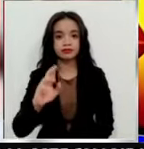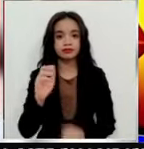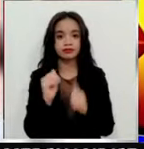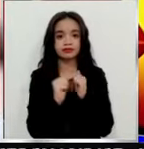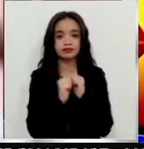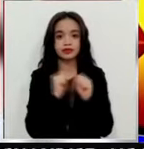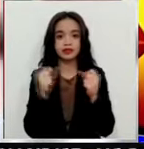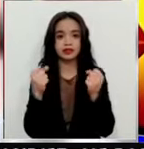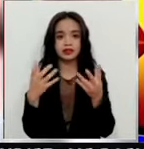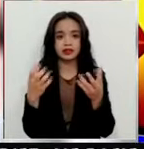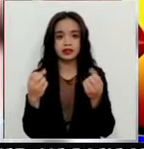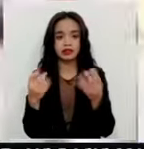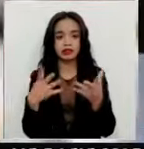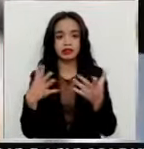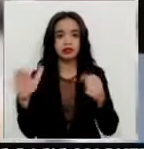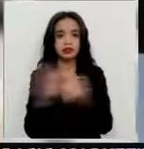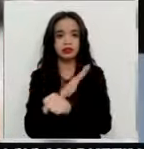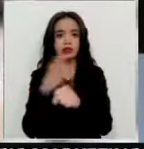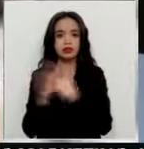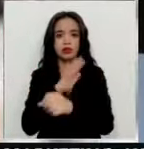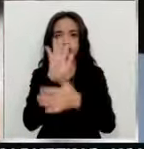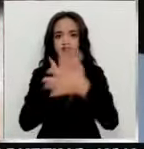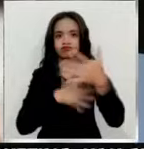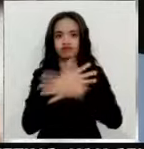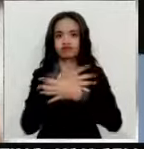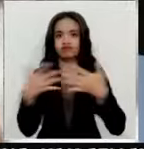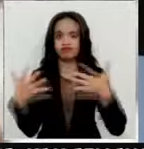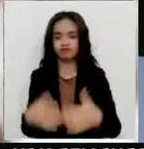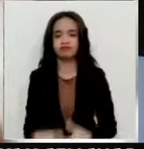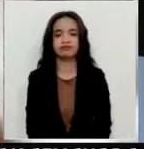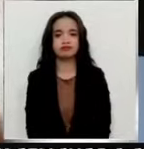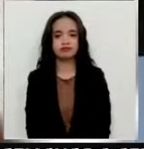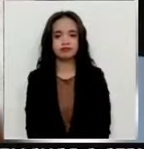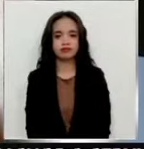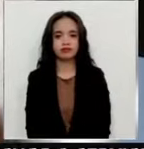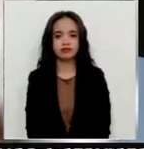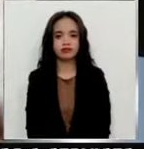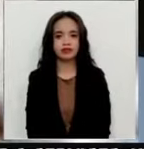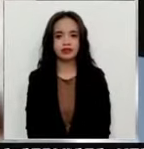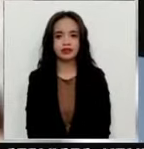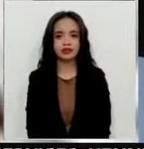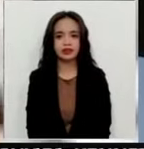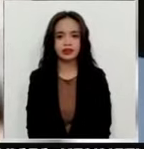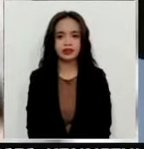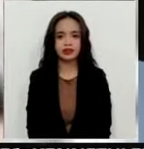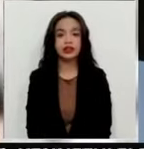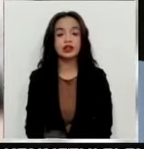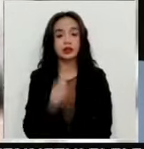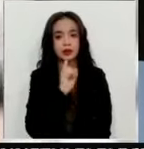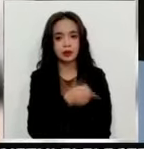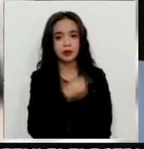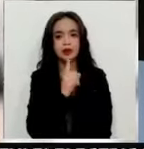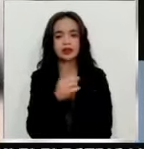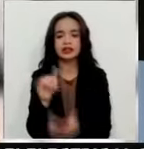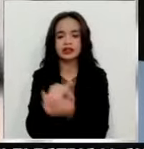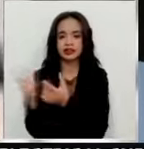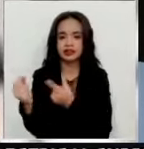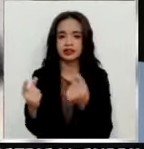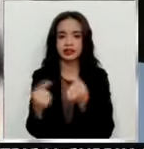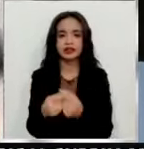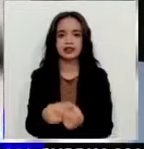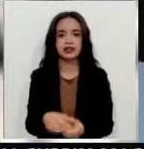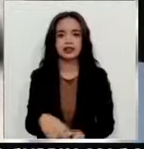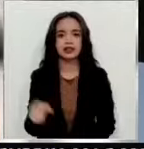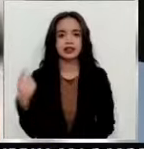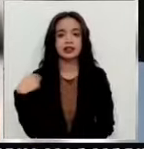ang kanilang schedule. There was one point, dalawa yung tatlo ginagawa namin. Sabay-sabay, minsan